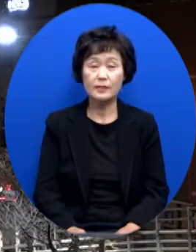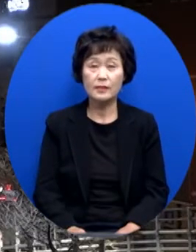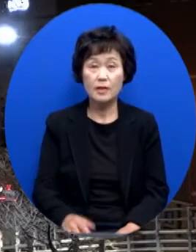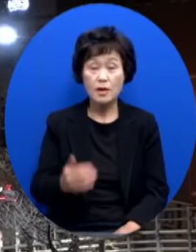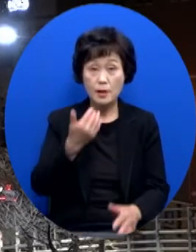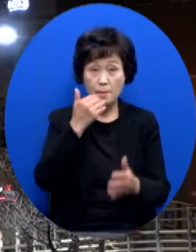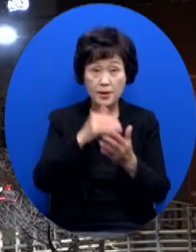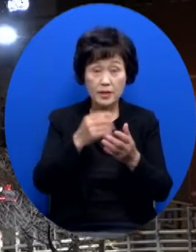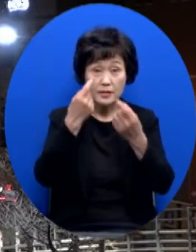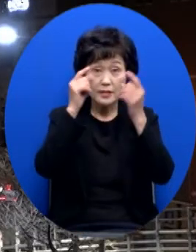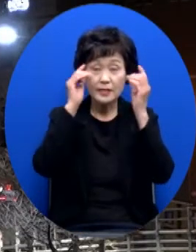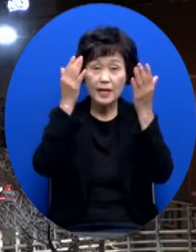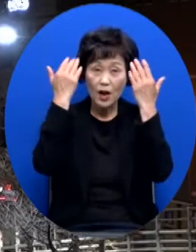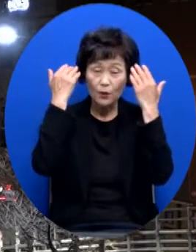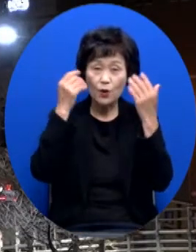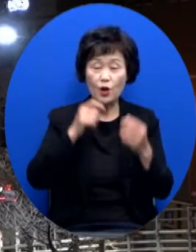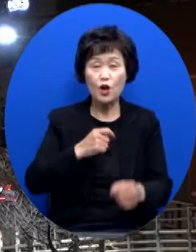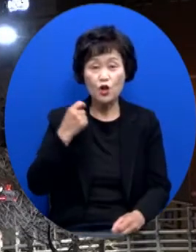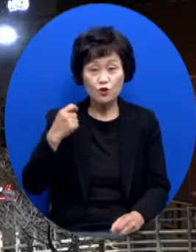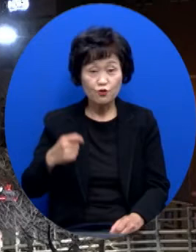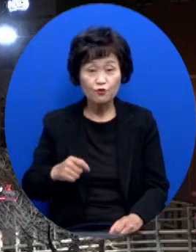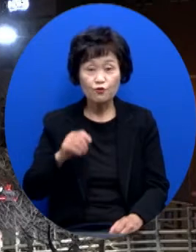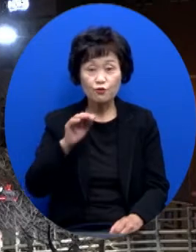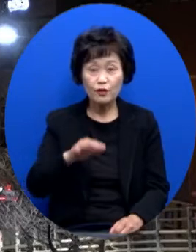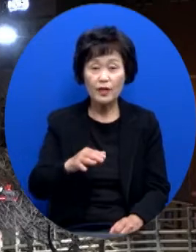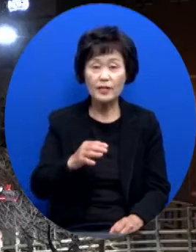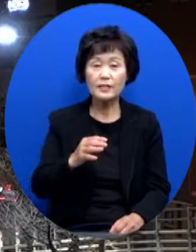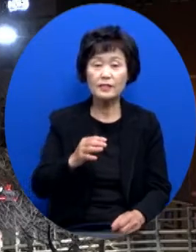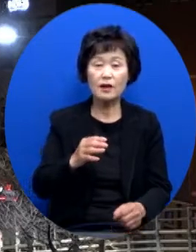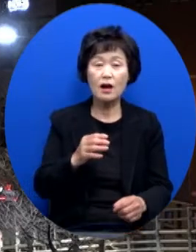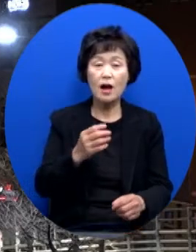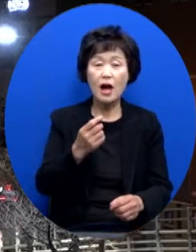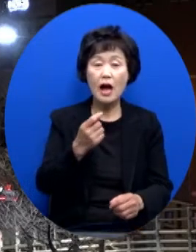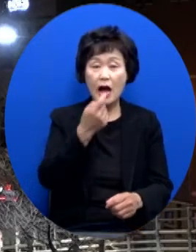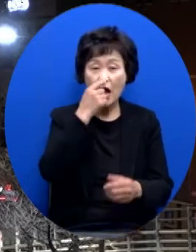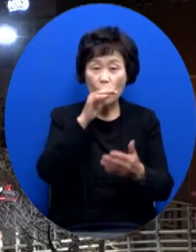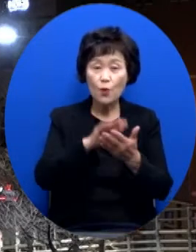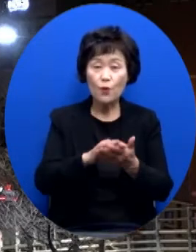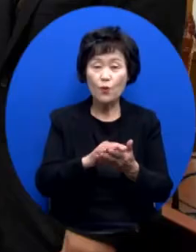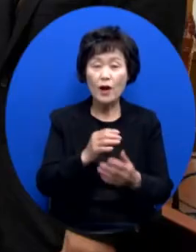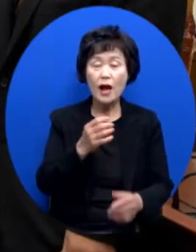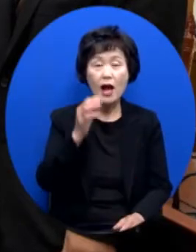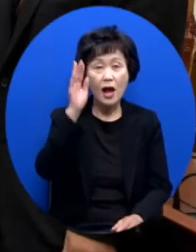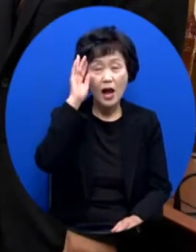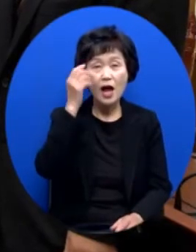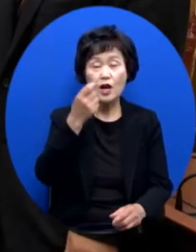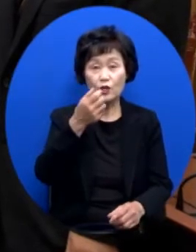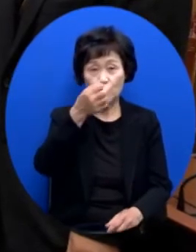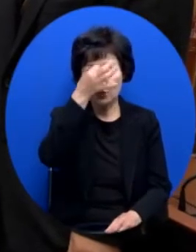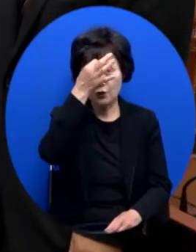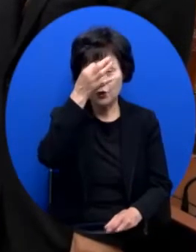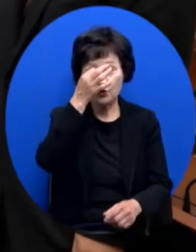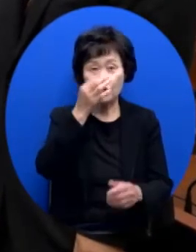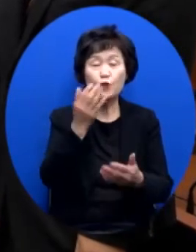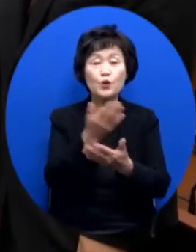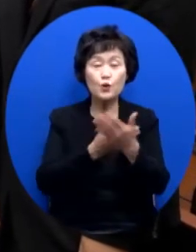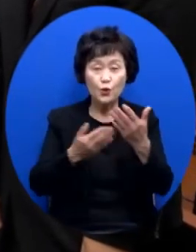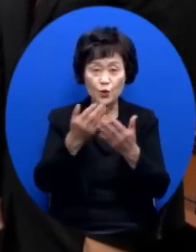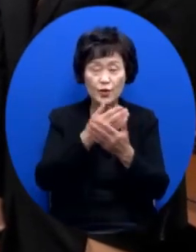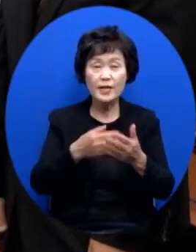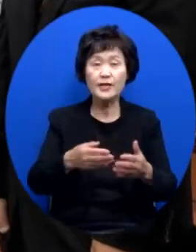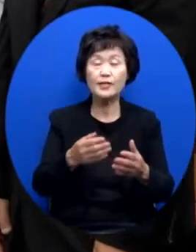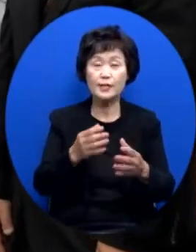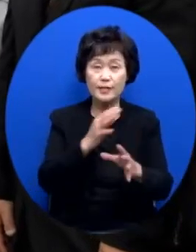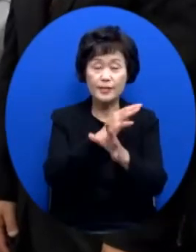백석대학교 가 중국 산동성 더 줘 학원과 학술교류 협정을 체결했습니다 협약을 통해 두 기관은